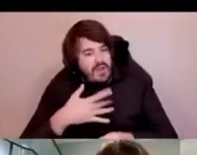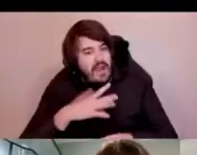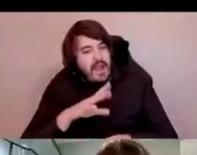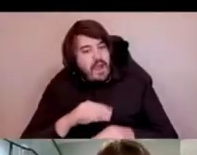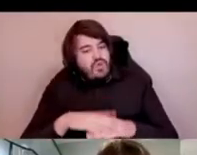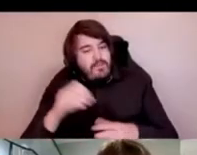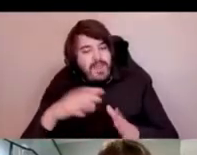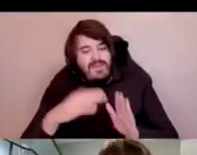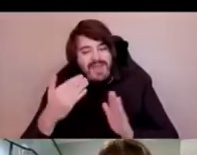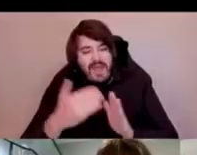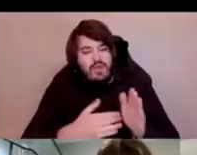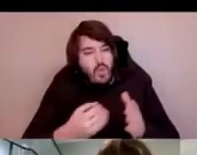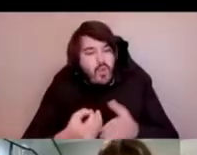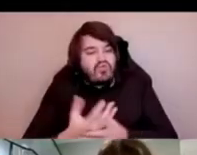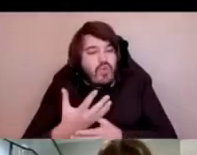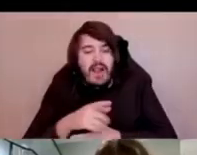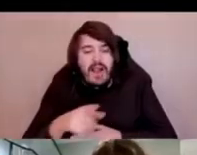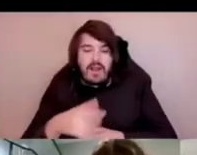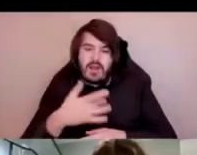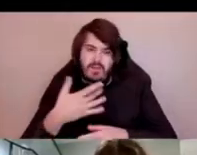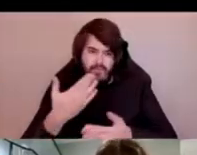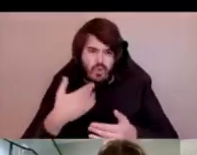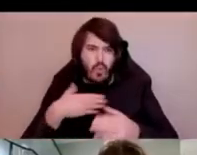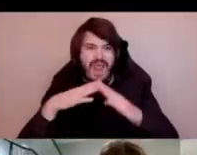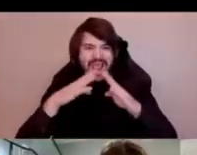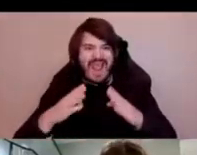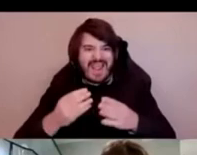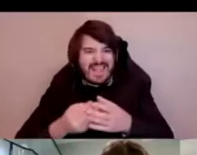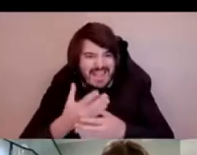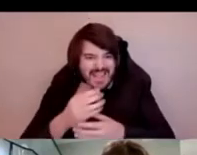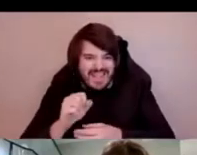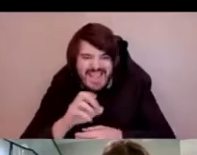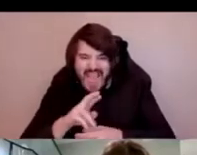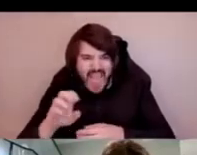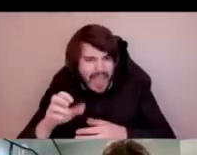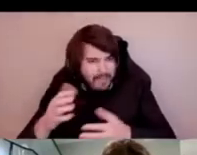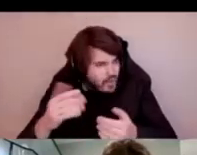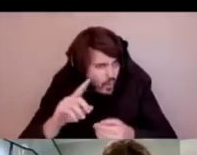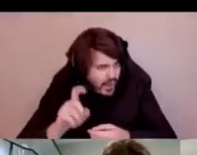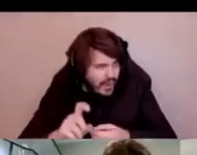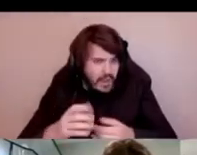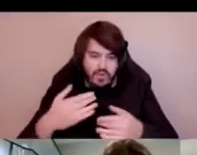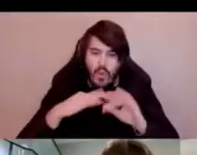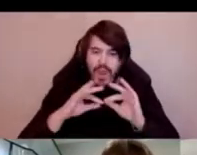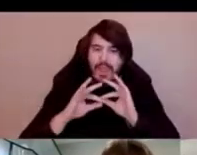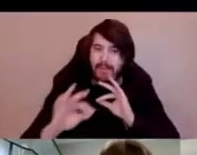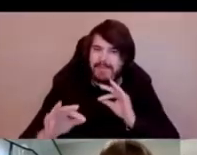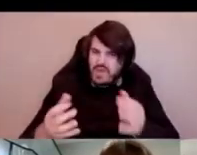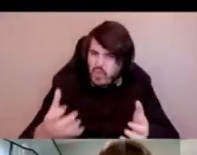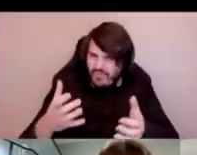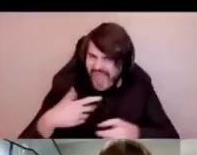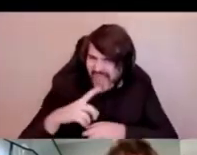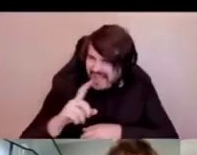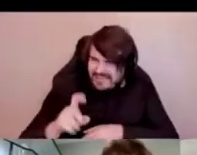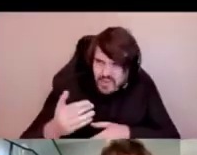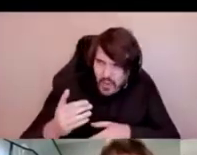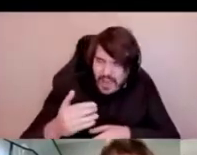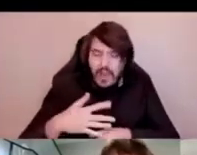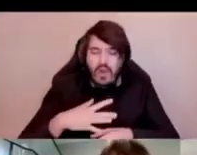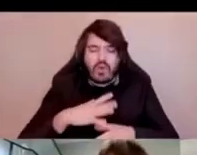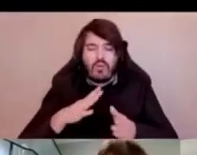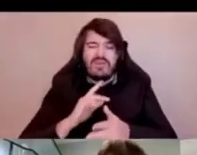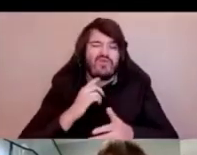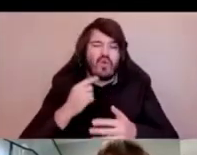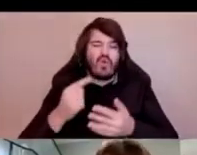planification culturelle. Est-ce que je vais avoir besoin d'une serre? Est-ce que je vais avoir besoin d'un tapis chauffant? Donc, il y a des petites astuces là